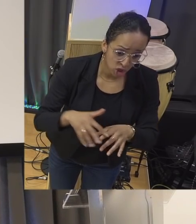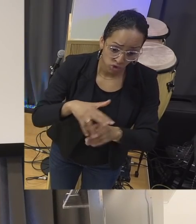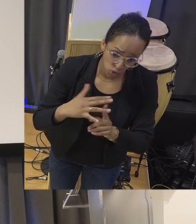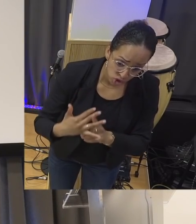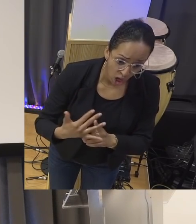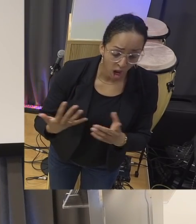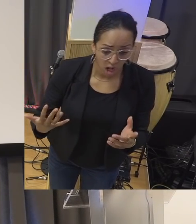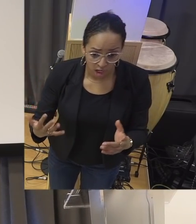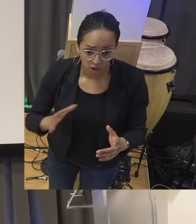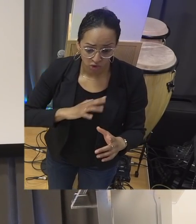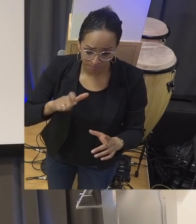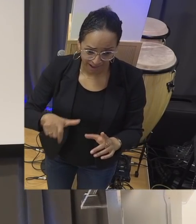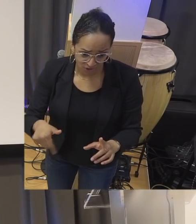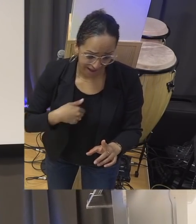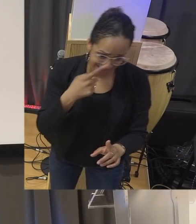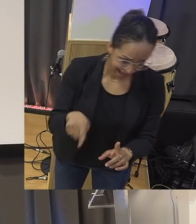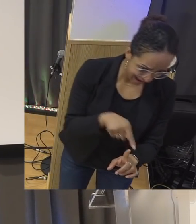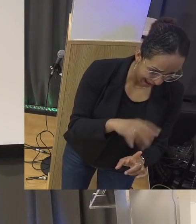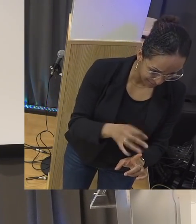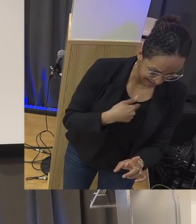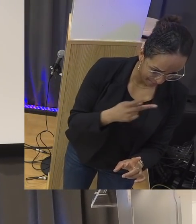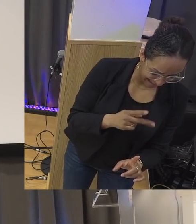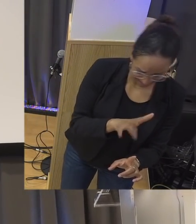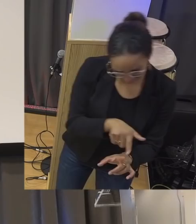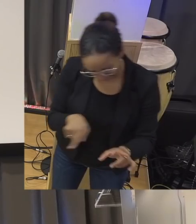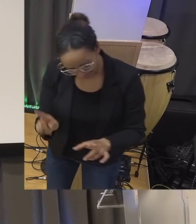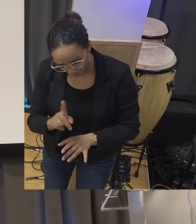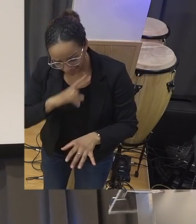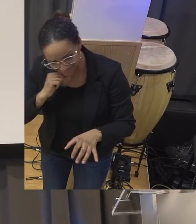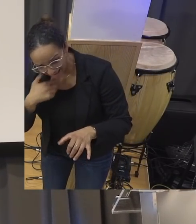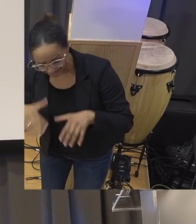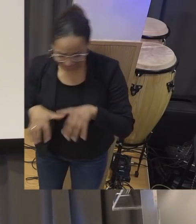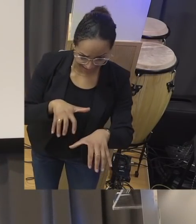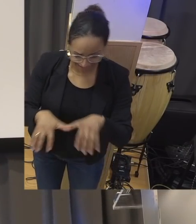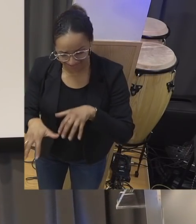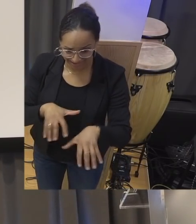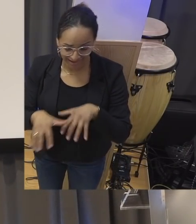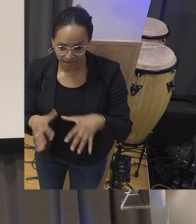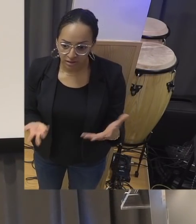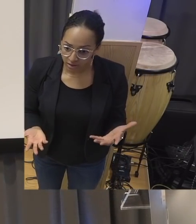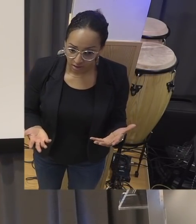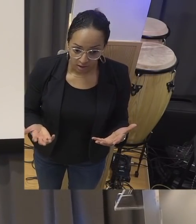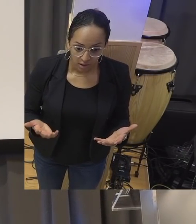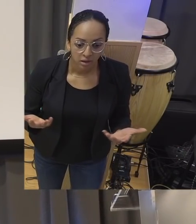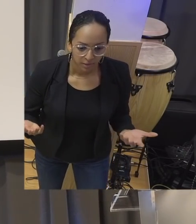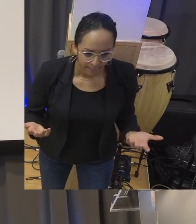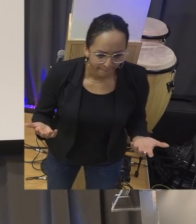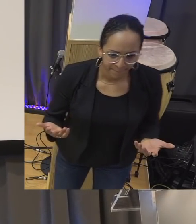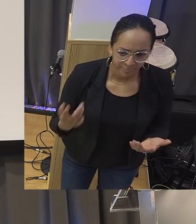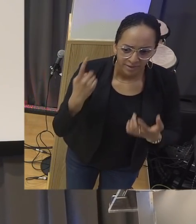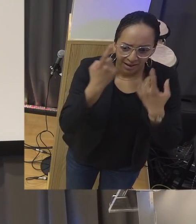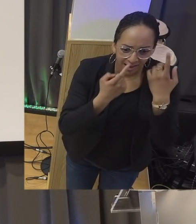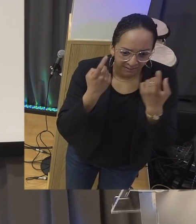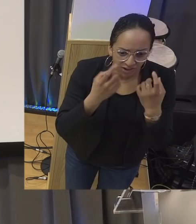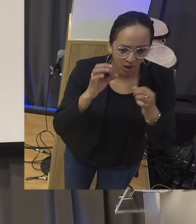qui se sentent aussi comme des Palestiniens dans les banlieues paupérisées, fragilisées, etc. et tout. Mais en même temps, chez moi, ce n'est pas parce que je fais la réflexion sur la politique